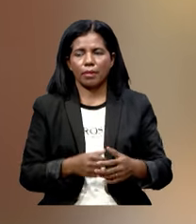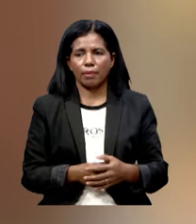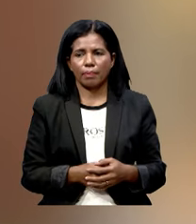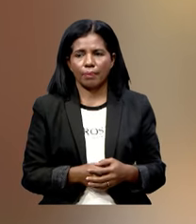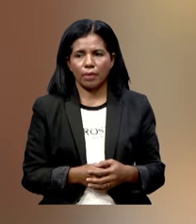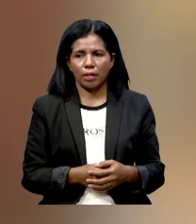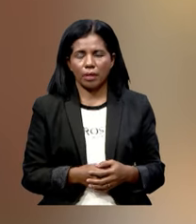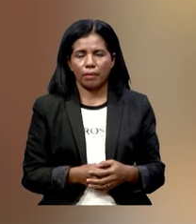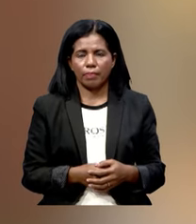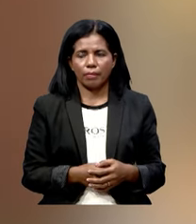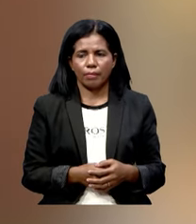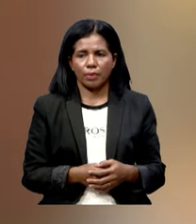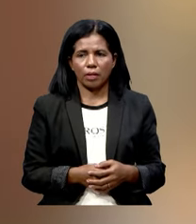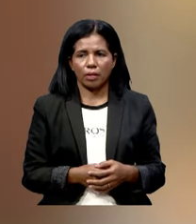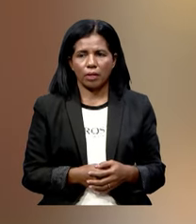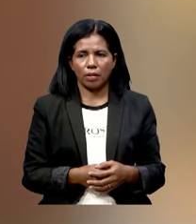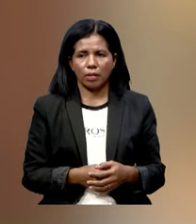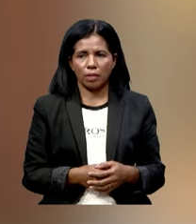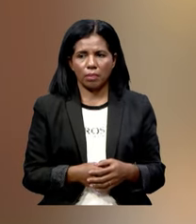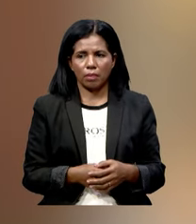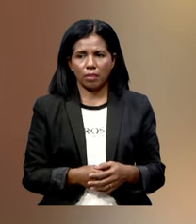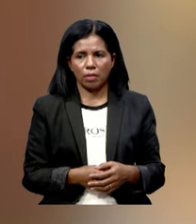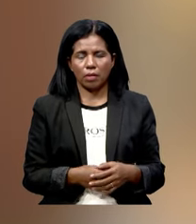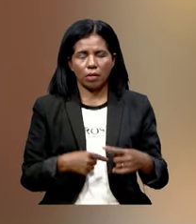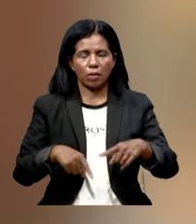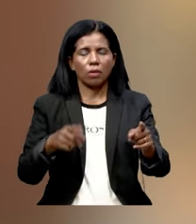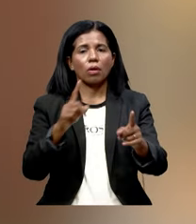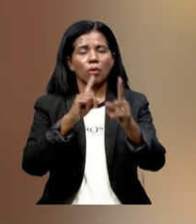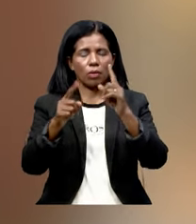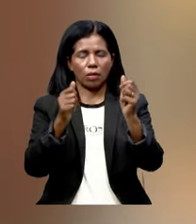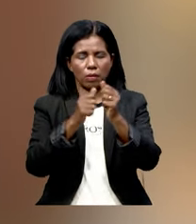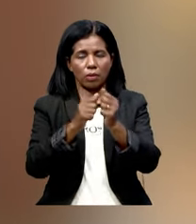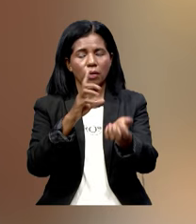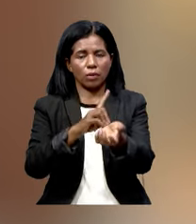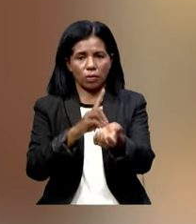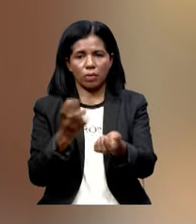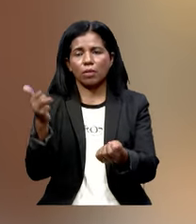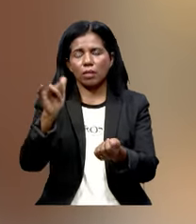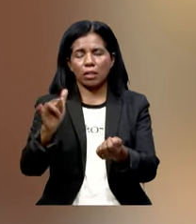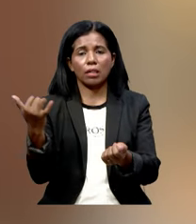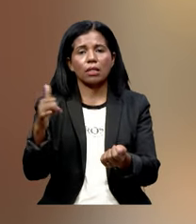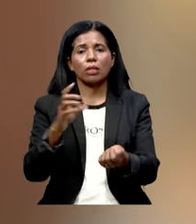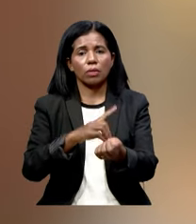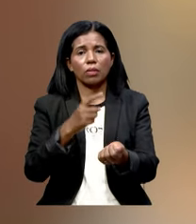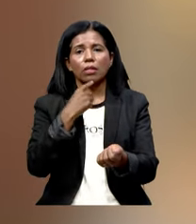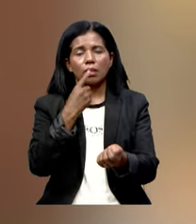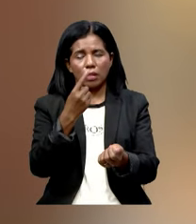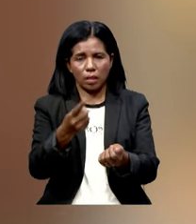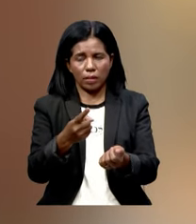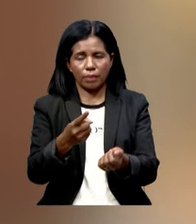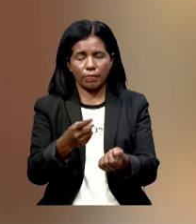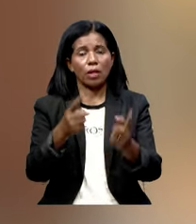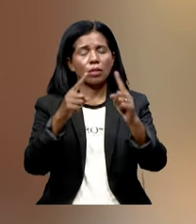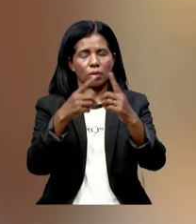ia part ke part nebe ba internasional pasiennya. Sira hati tekatan hati